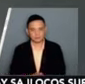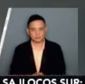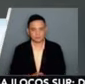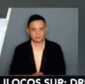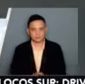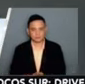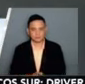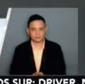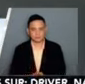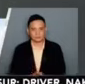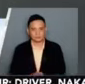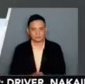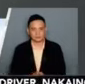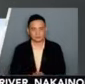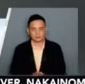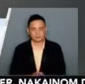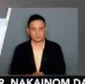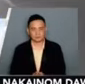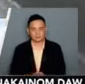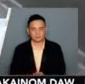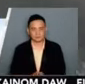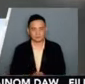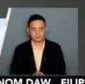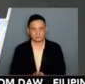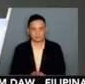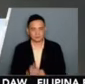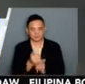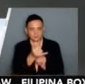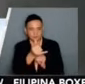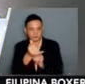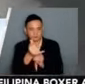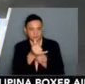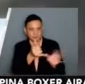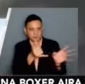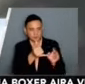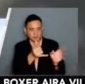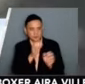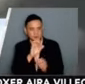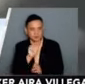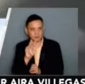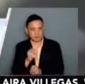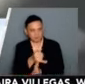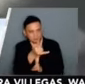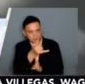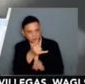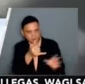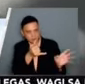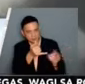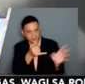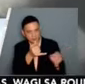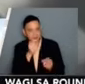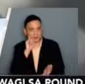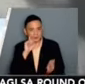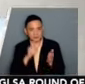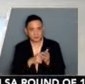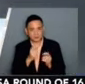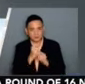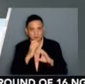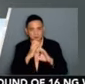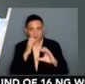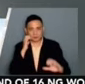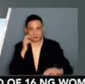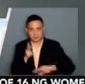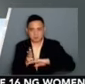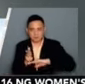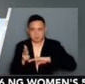TV kuha ito sa isang kalsada sa Bantay Ilocos Sur kitang biglang sumulpot sa outer lan sa kanan ng isang asul na truck